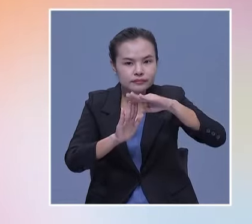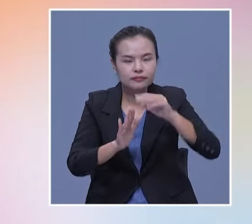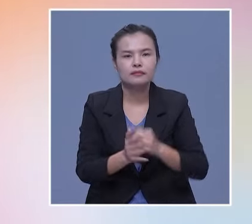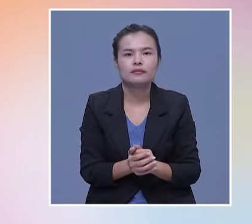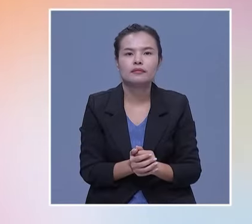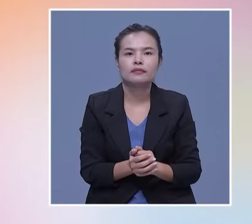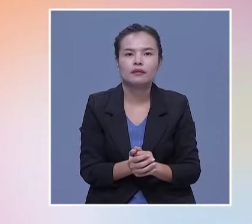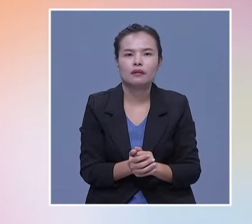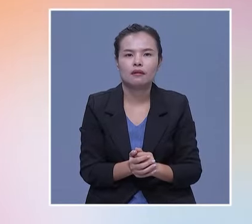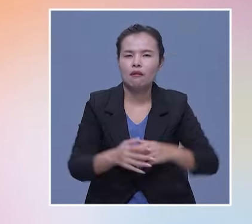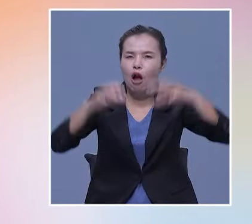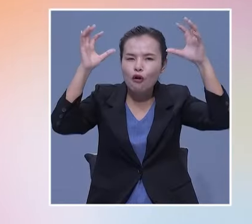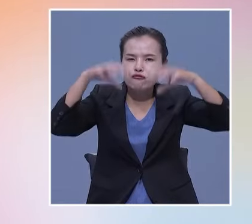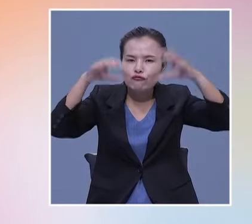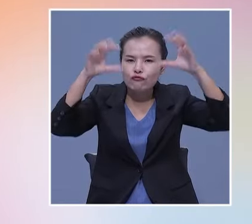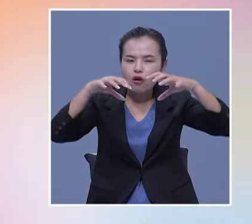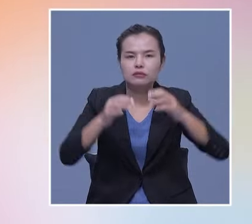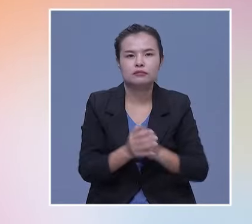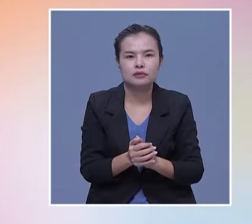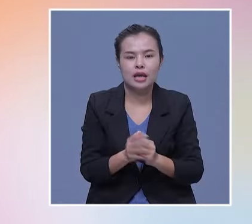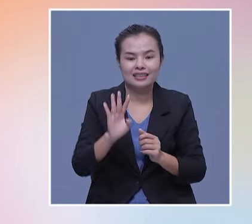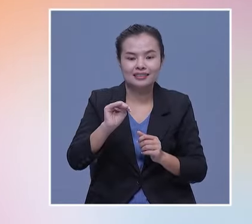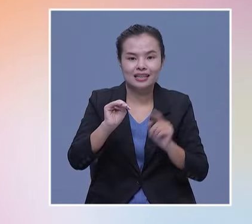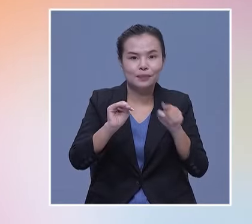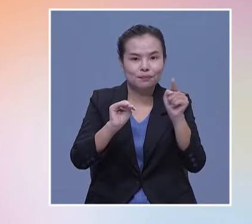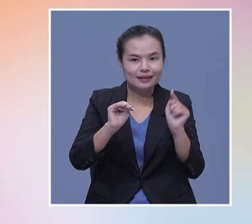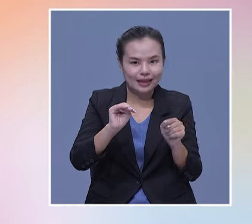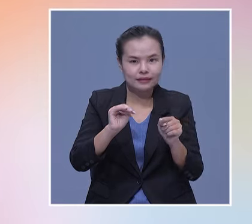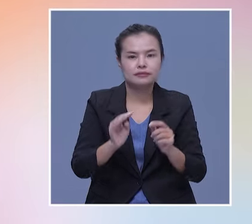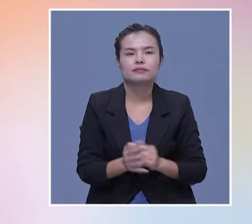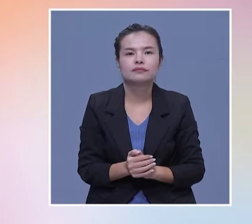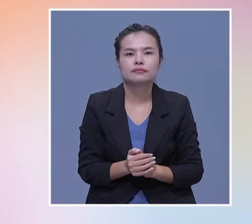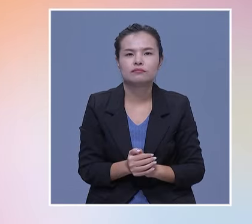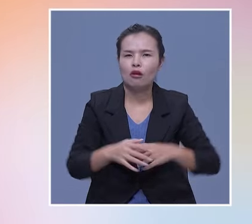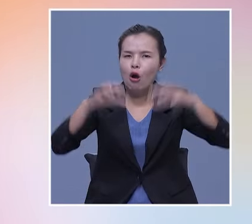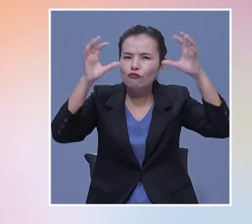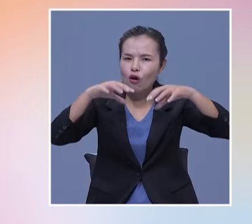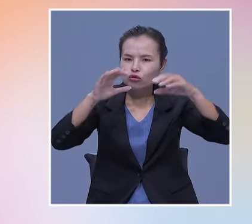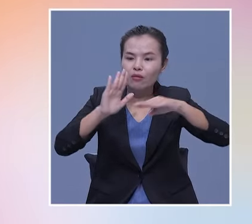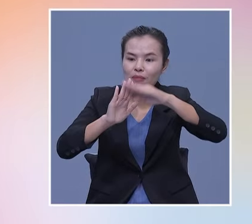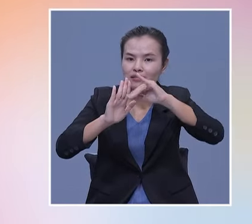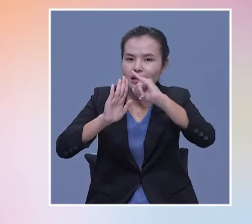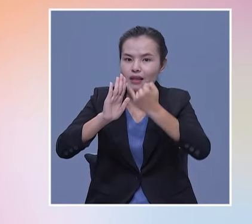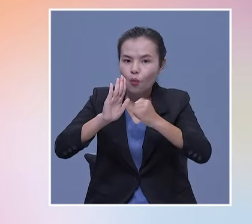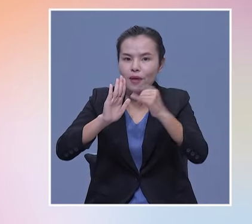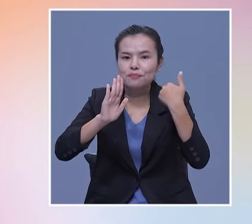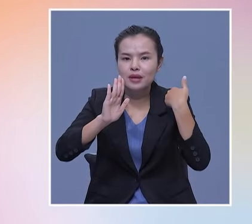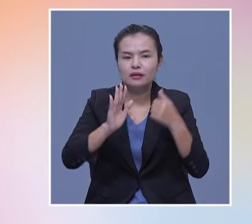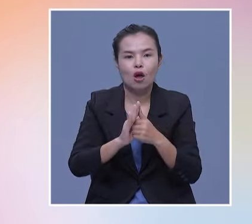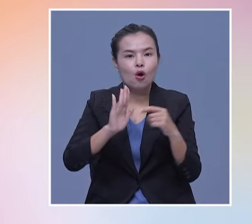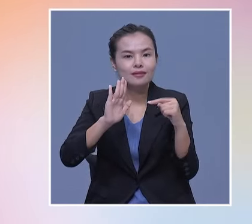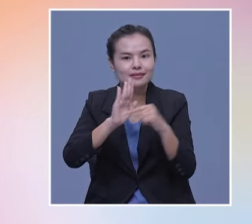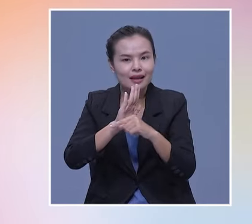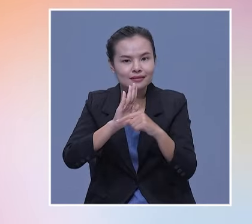อุตุบอกว่าจะเจอฝนฟ้าคะนอง 40%ของพื้นที่มีฝนตกหนักบางแห่งนะครับอ่าภาคตะวันออกเฉียง